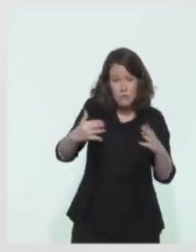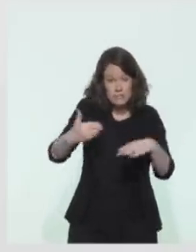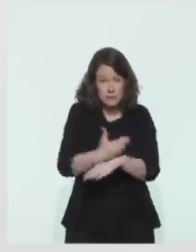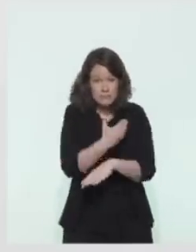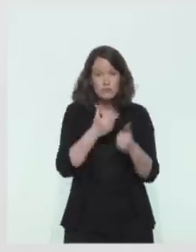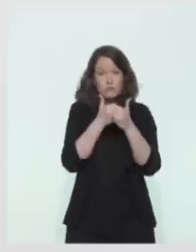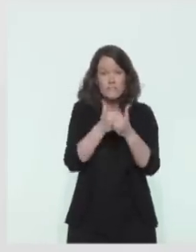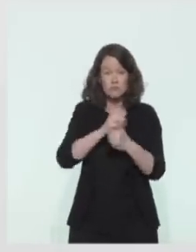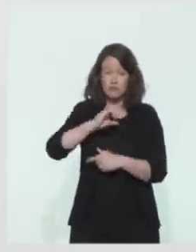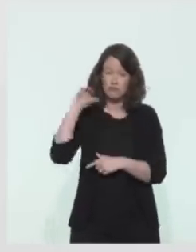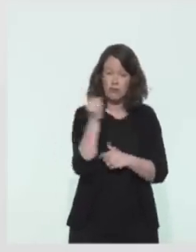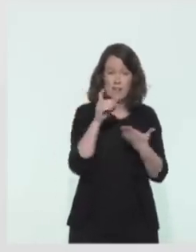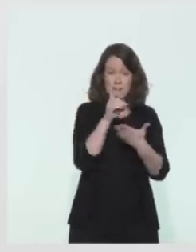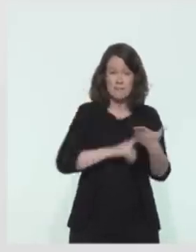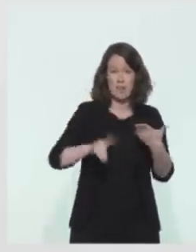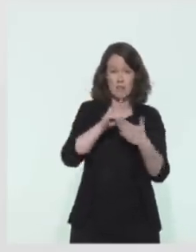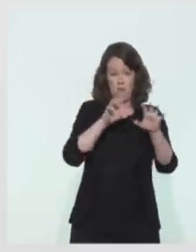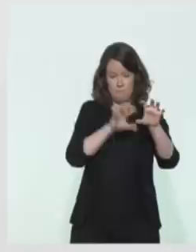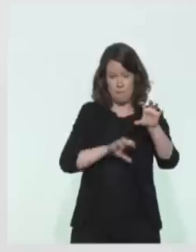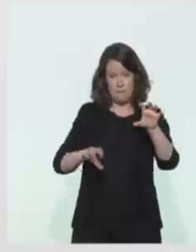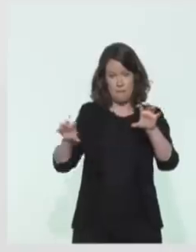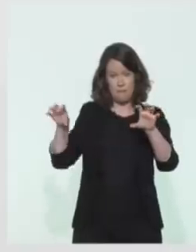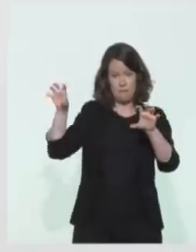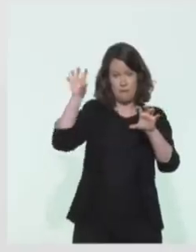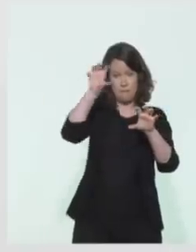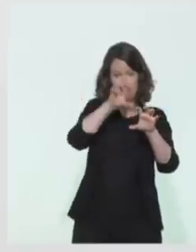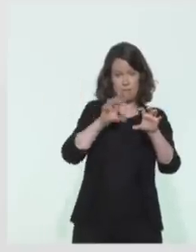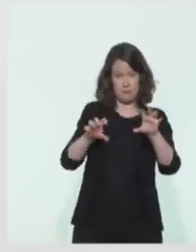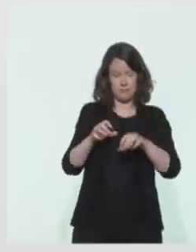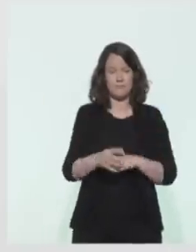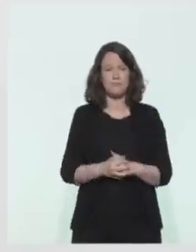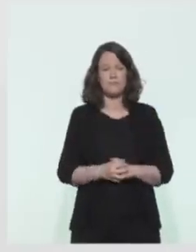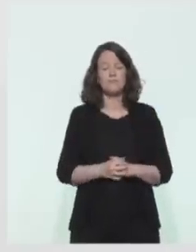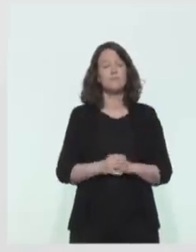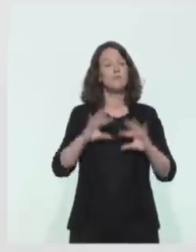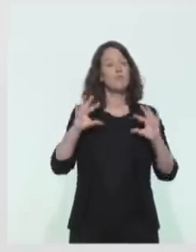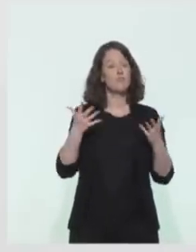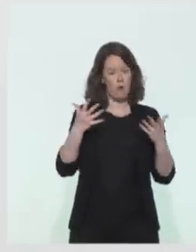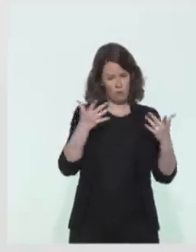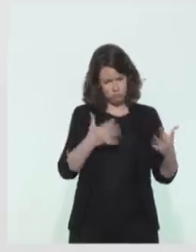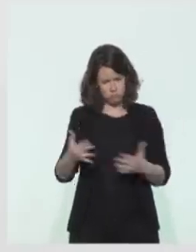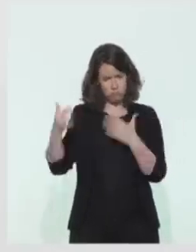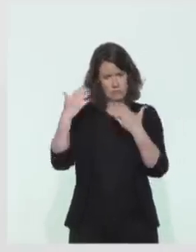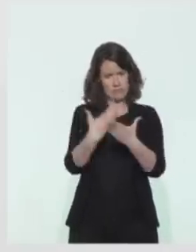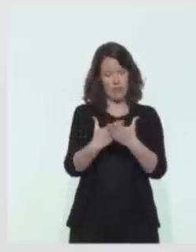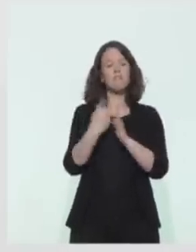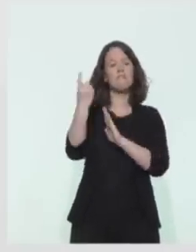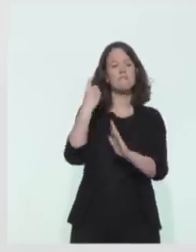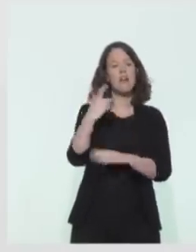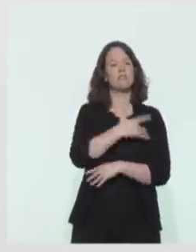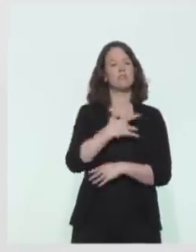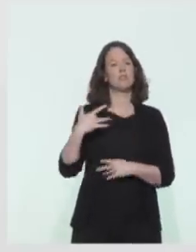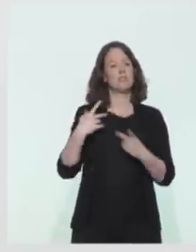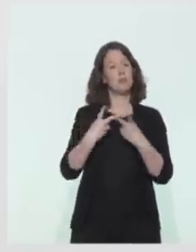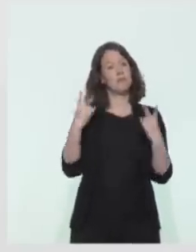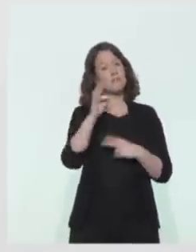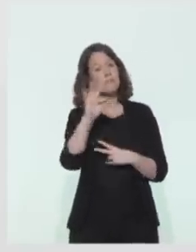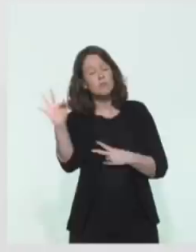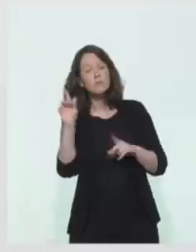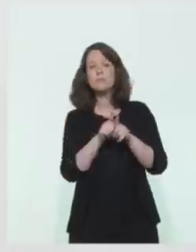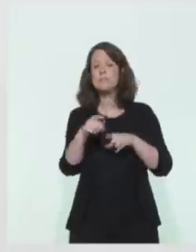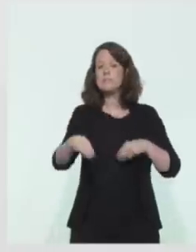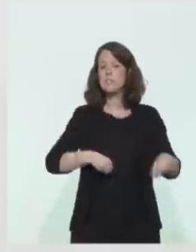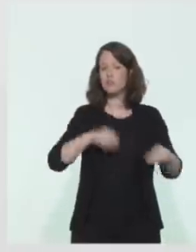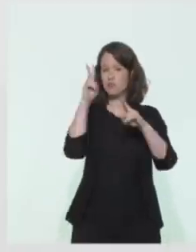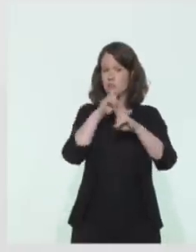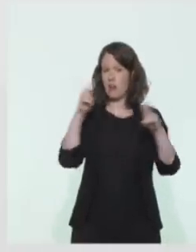département. Pour constituer cet indicateur, nous nous sommes appuyés, Santé publique France, la Direction générale de la santé, s'appuie sur un